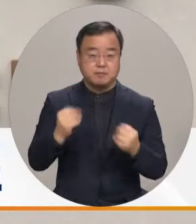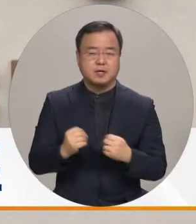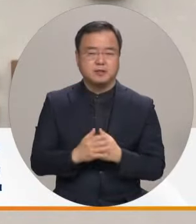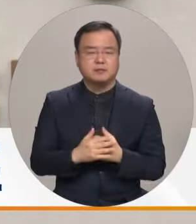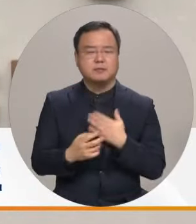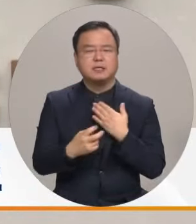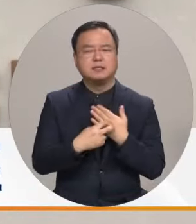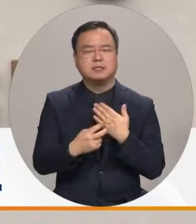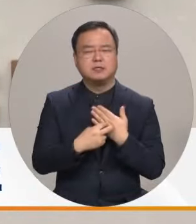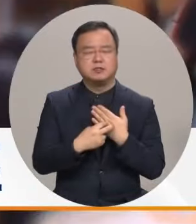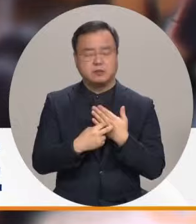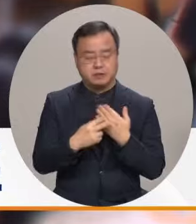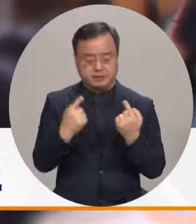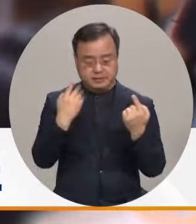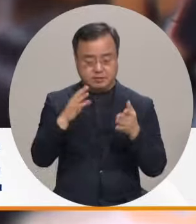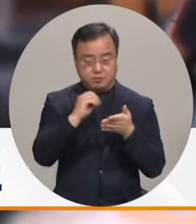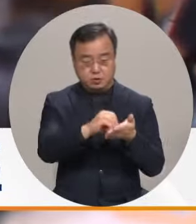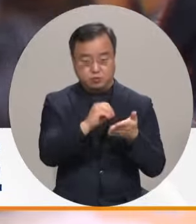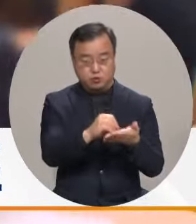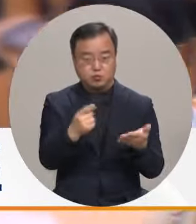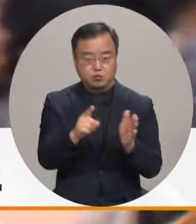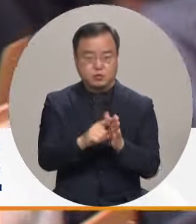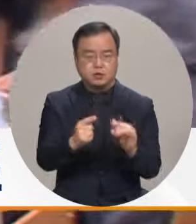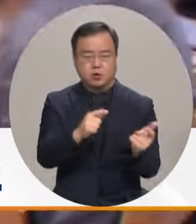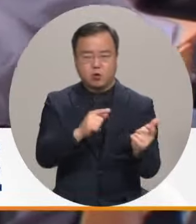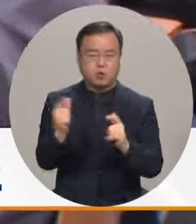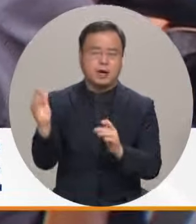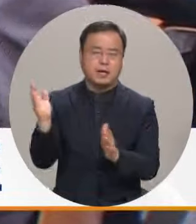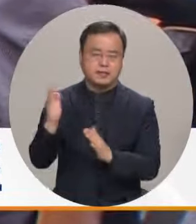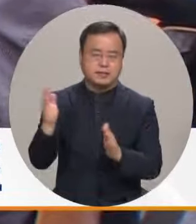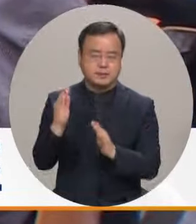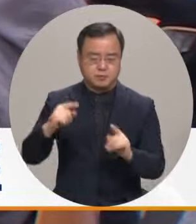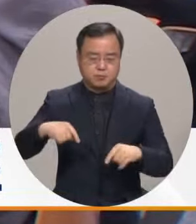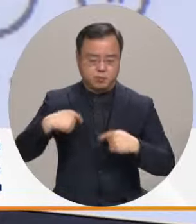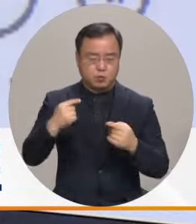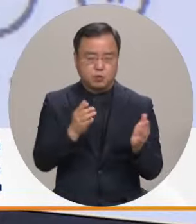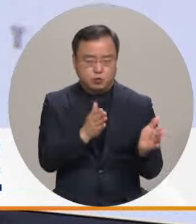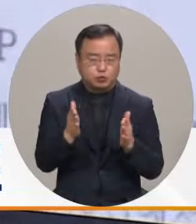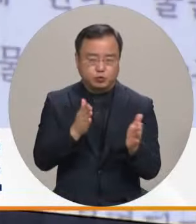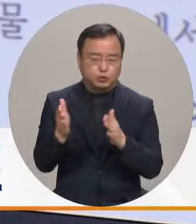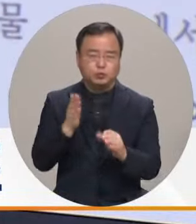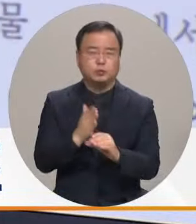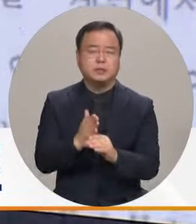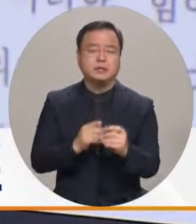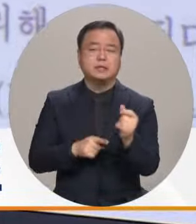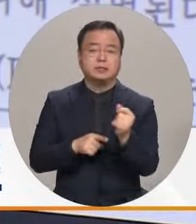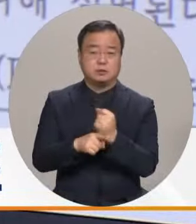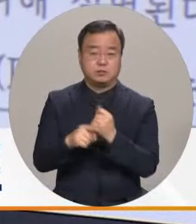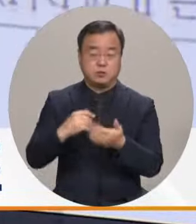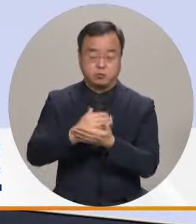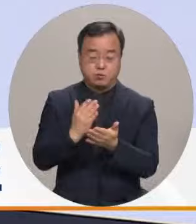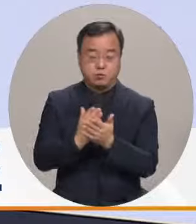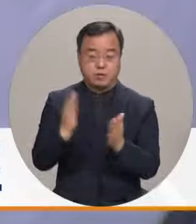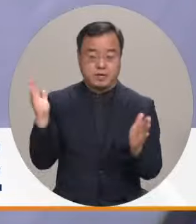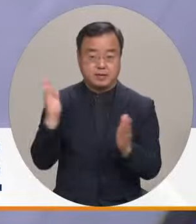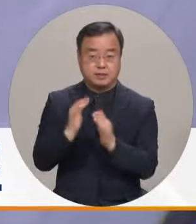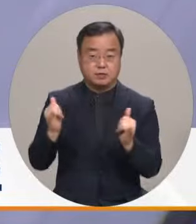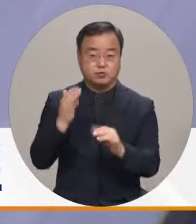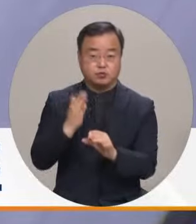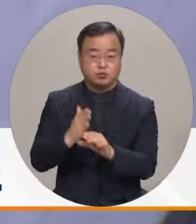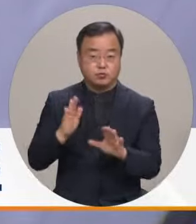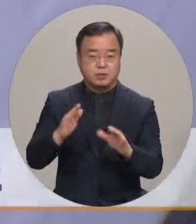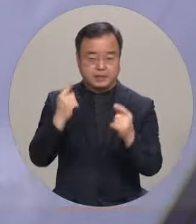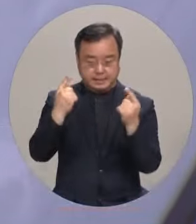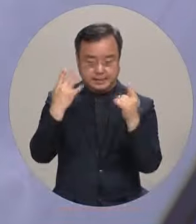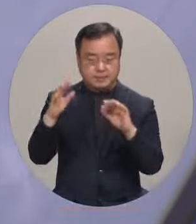과학기술원 재학생들까지도 반수에 뛰어드는 분위기입니다. 이공계 학과를 중심으로 올 한 해 대학가에선 중도 이탈률 역시